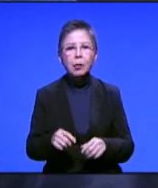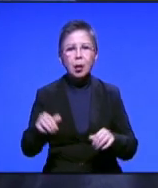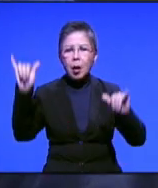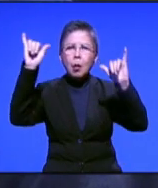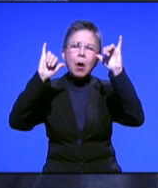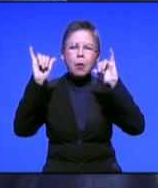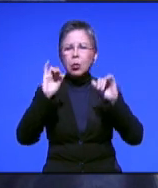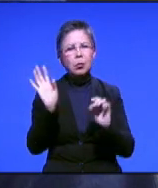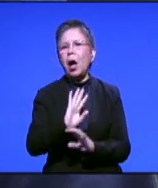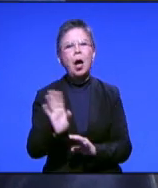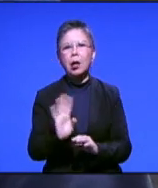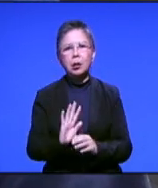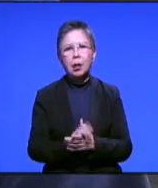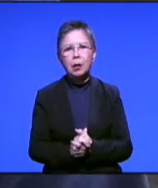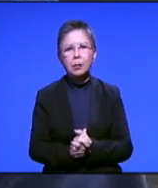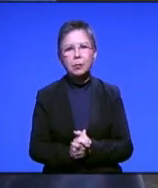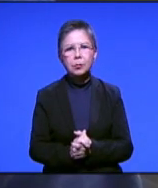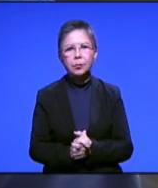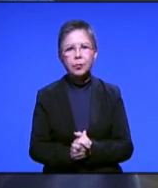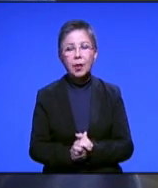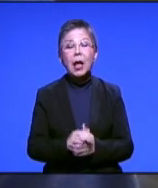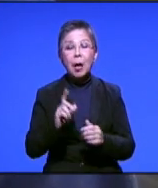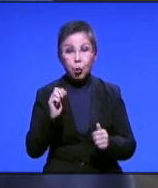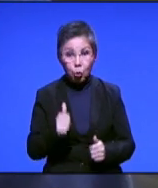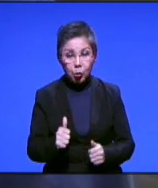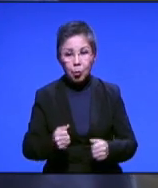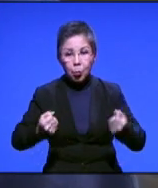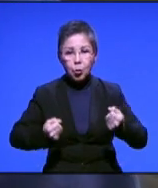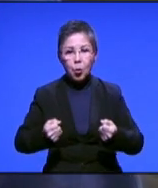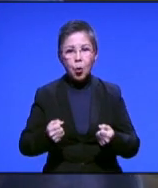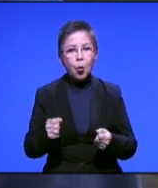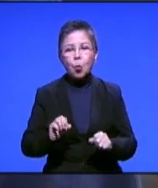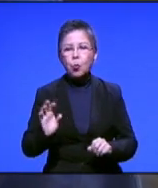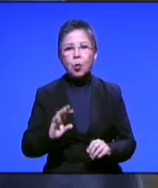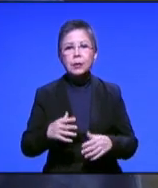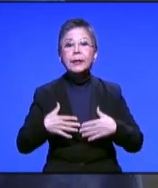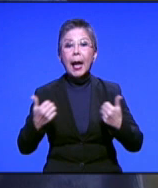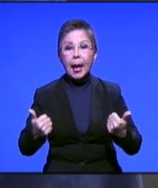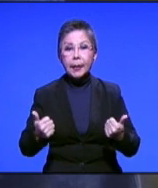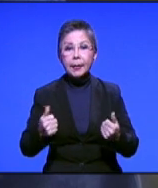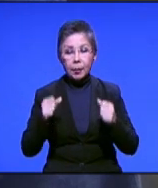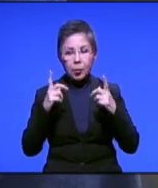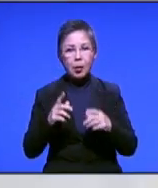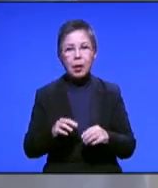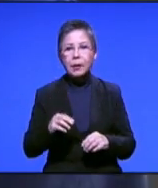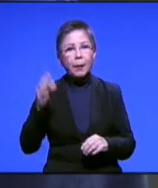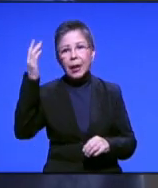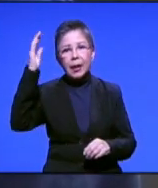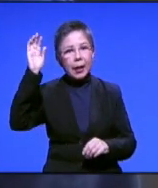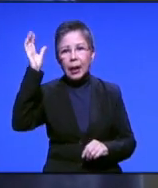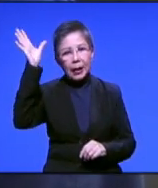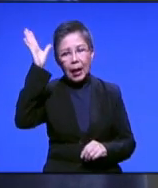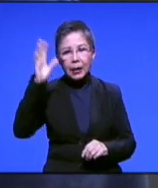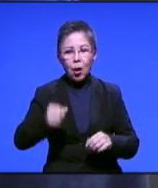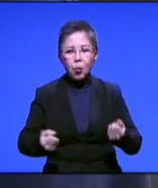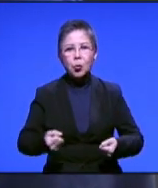dan lain sebagainya. Namun yang asli adalah pengemudi tersebut orangnya sehat dan sadar sepenuhnya. Pengemudi